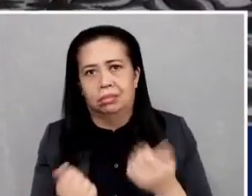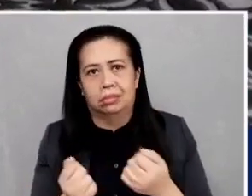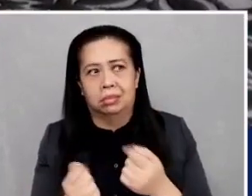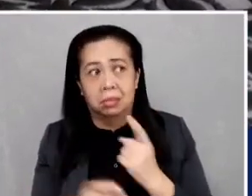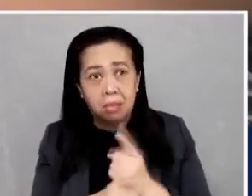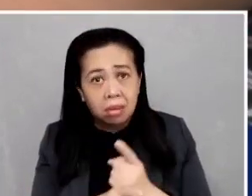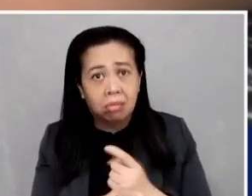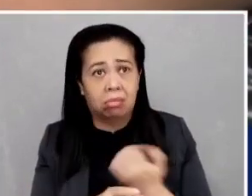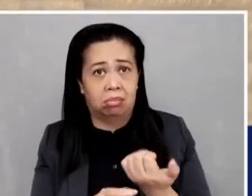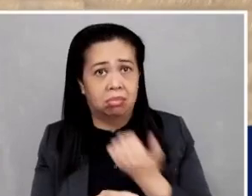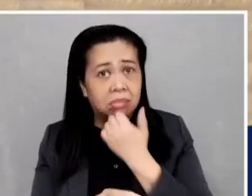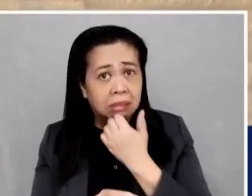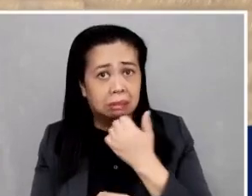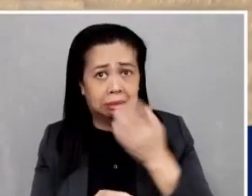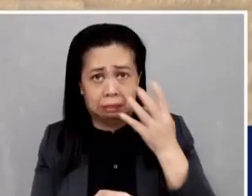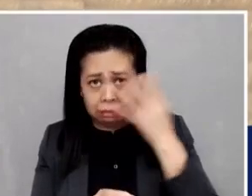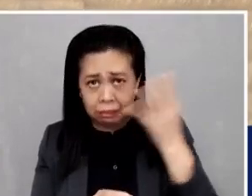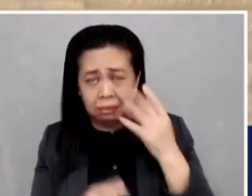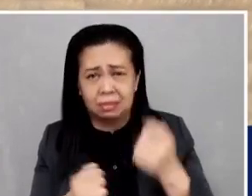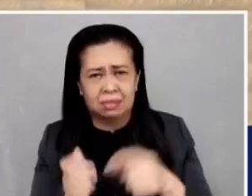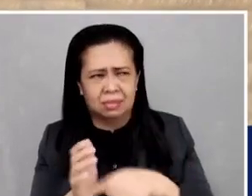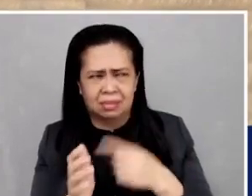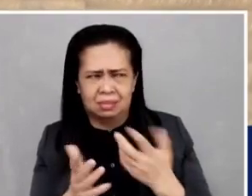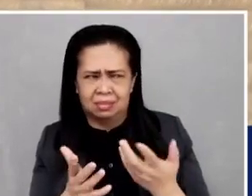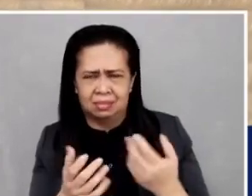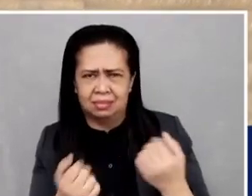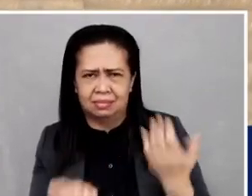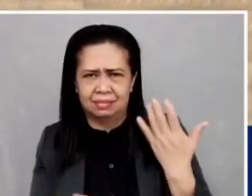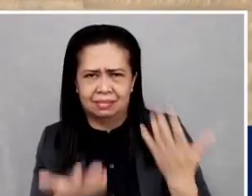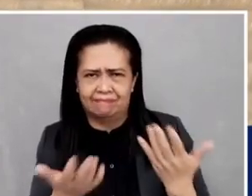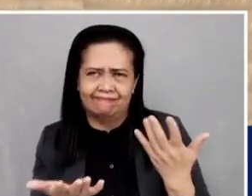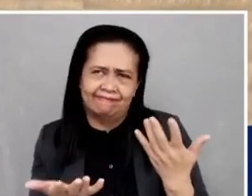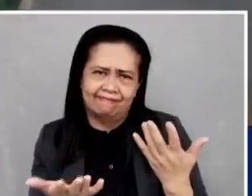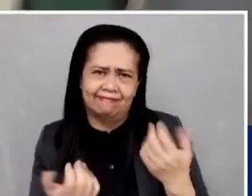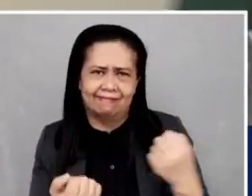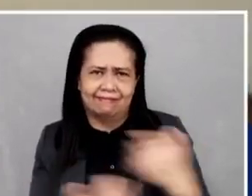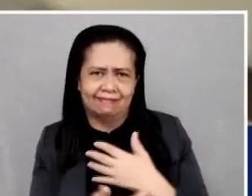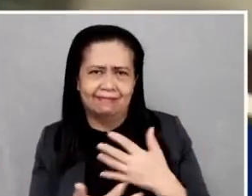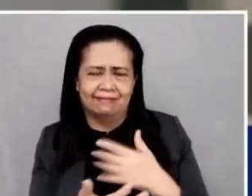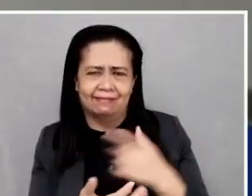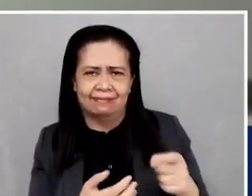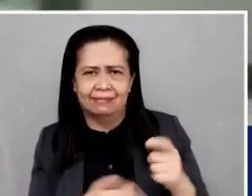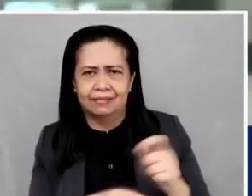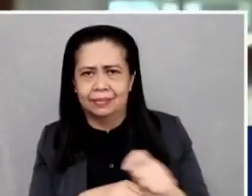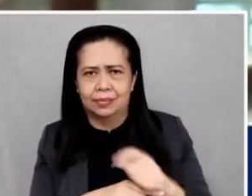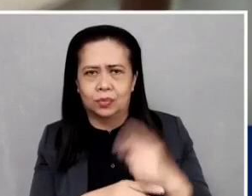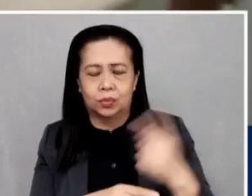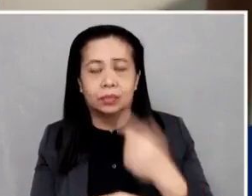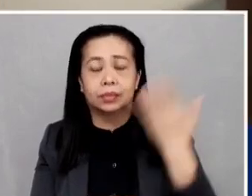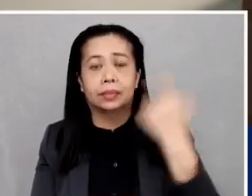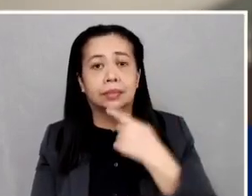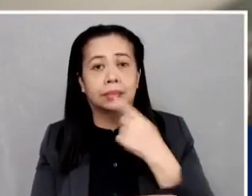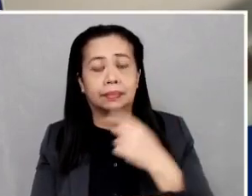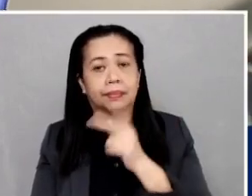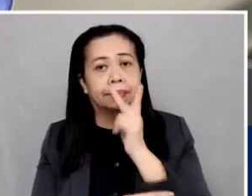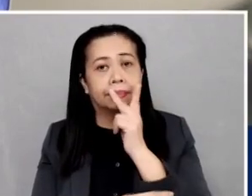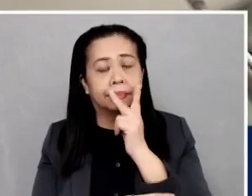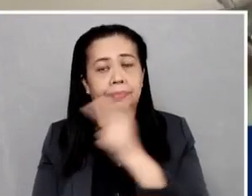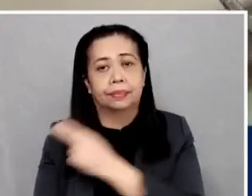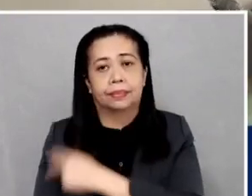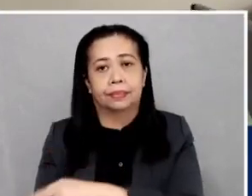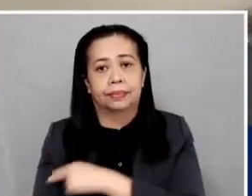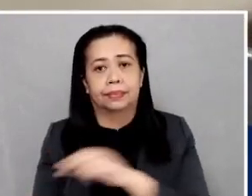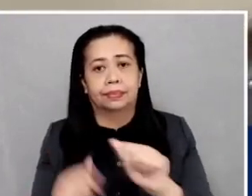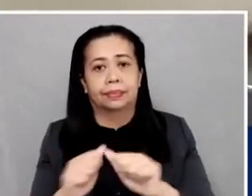or mali. Sa madaling salita, meron kang pag-alaala talaga. Dati nang sinabi ng Private Hospitals